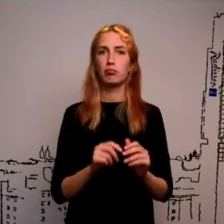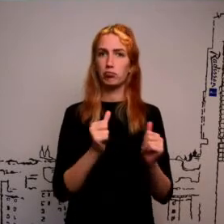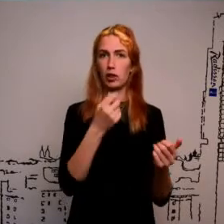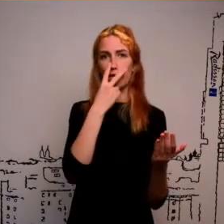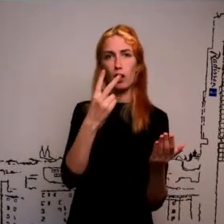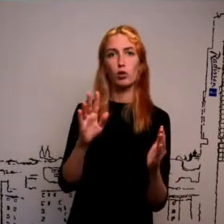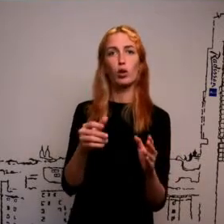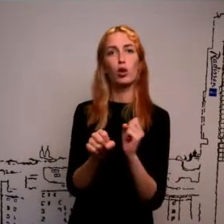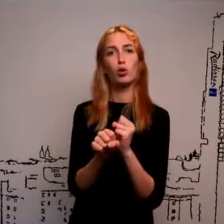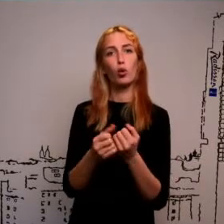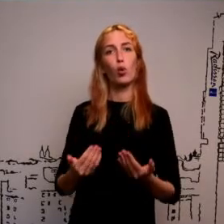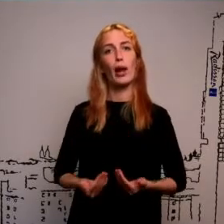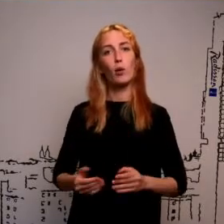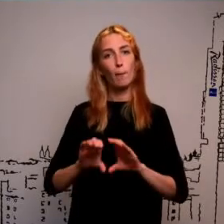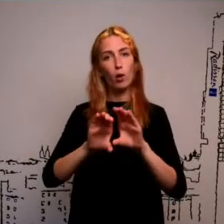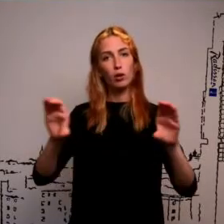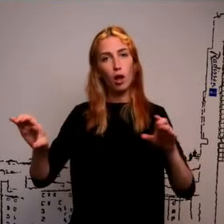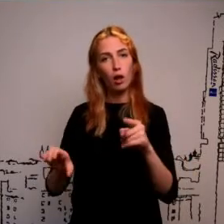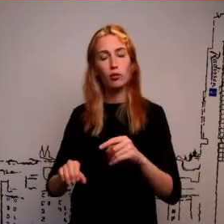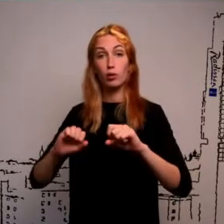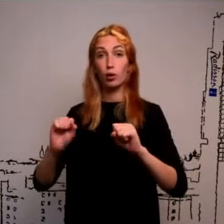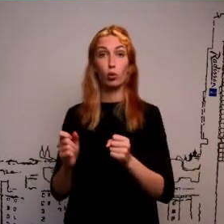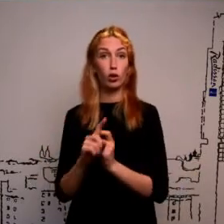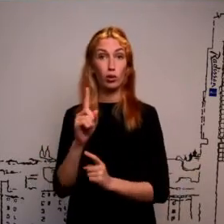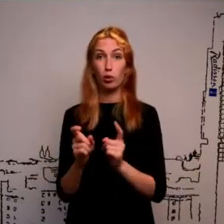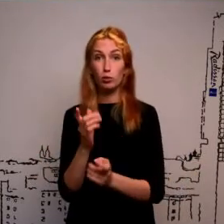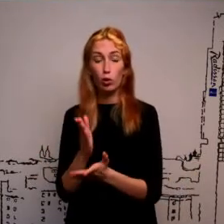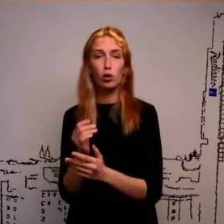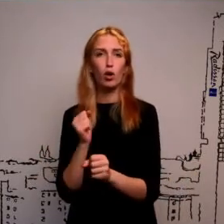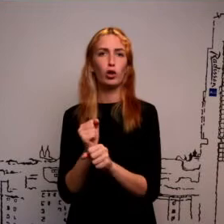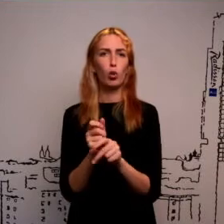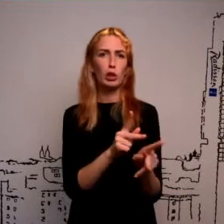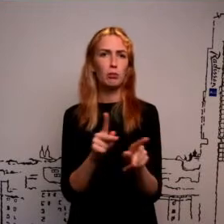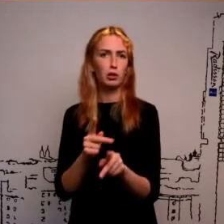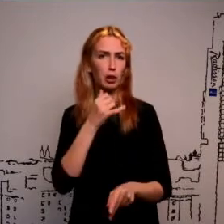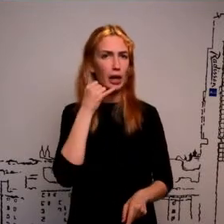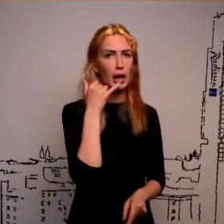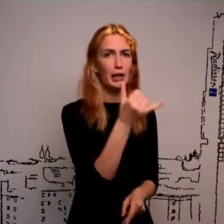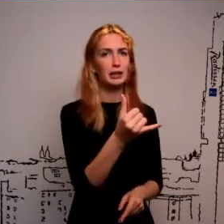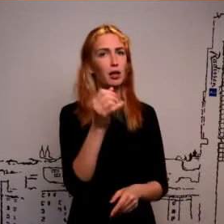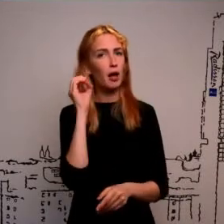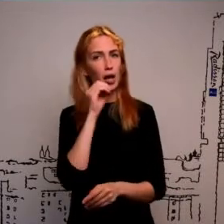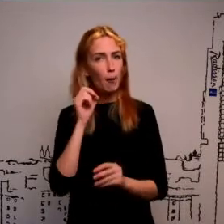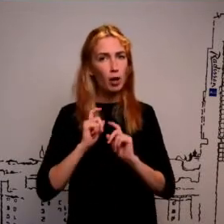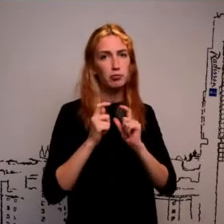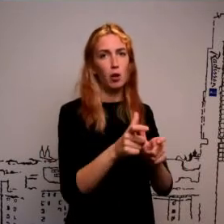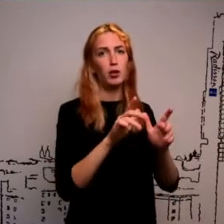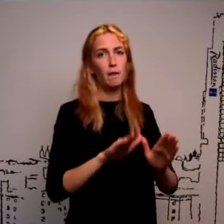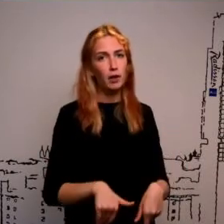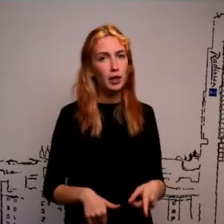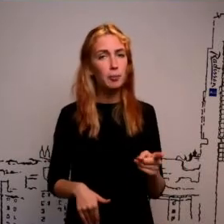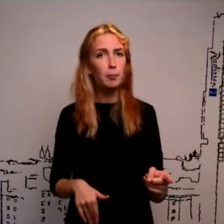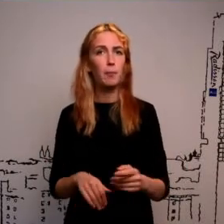vaadata tööluportaali. Kui on küsimusi, siis tööinspektsiooni võib alati helistada ja kirjutada konkreetsete